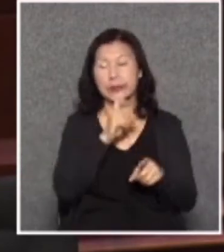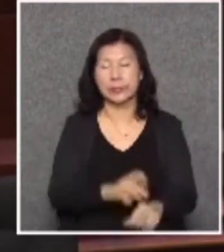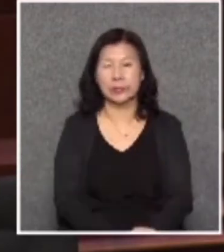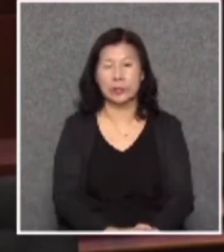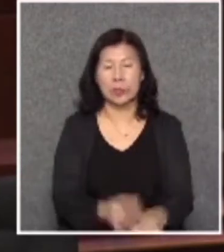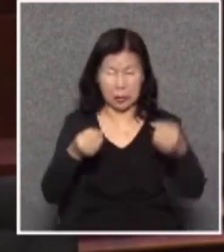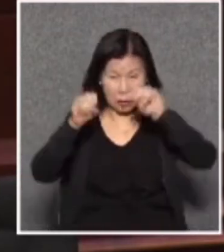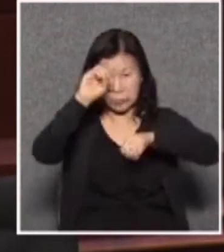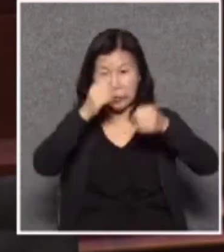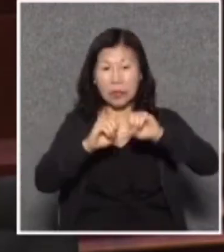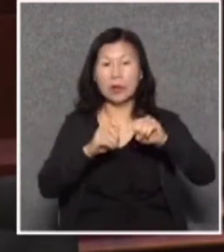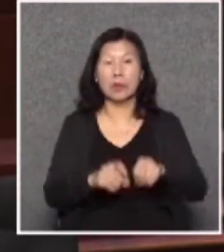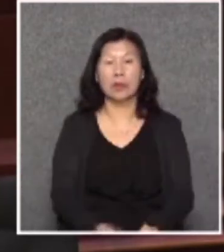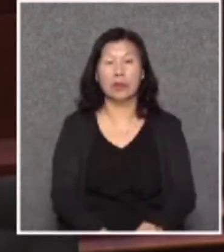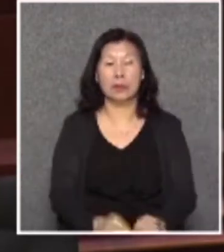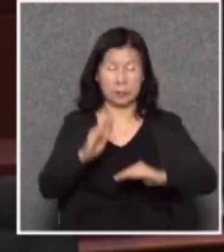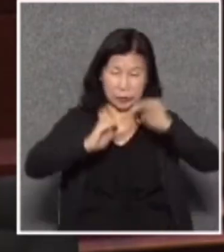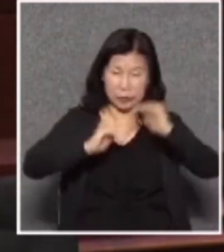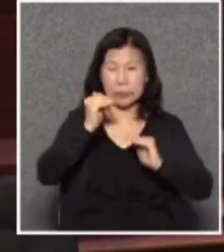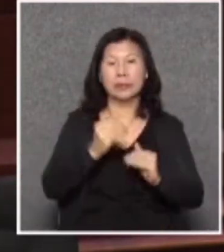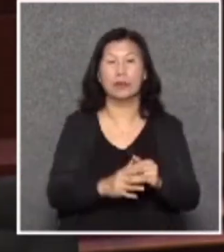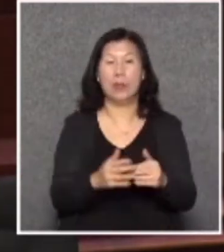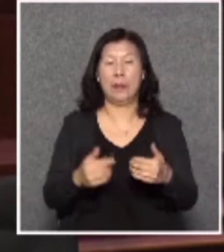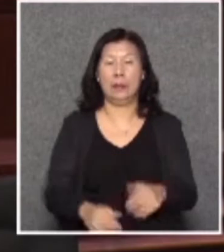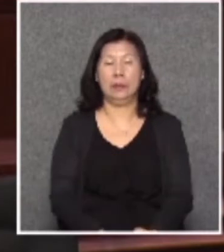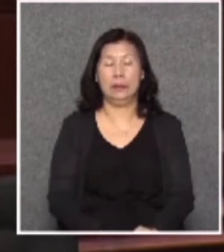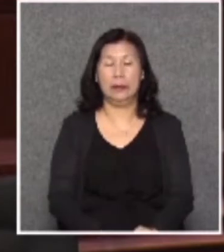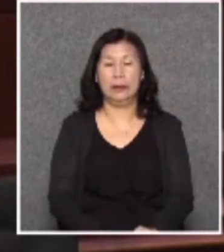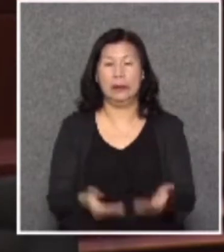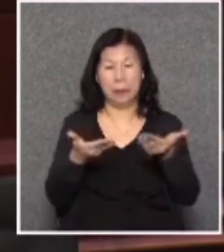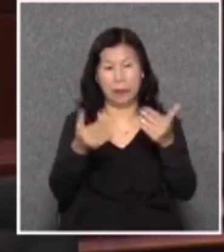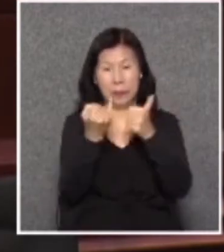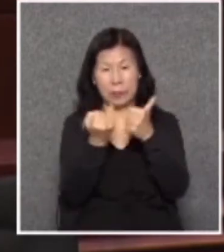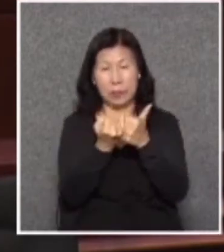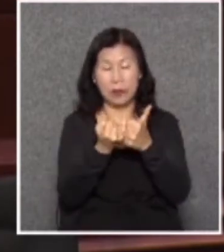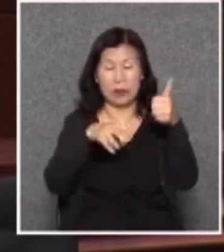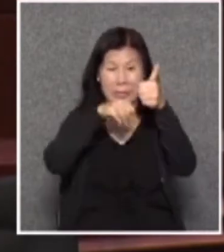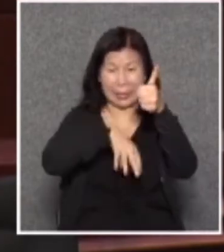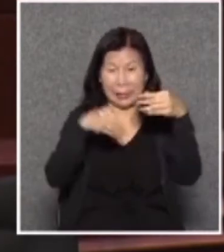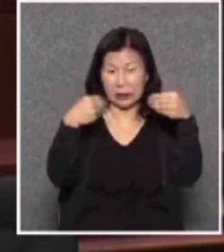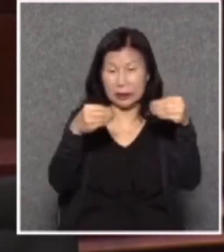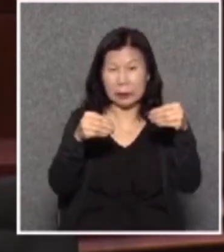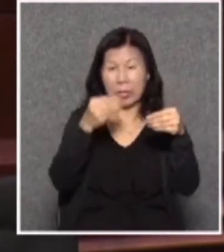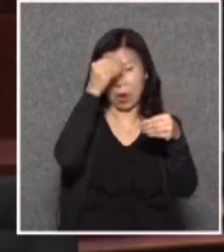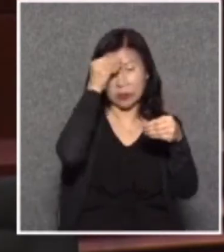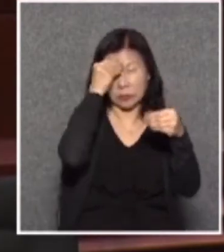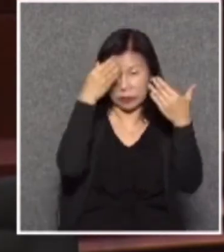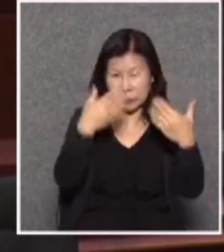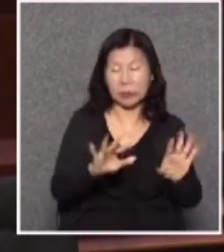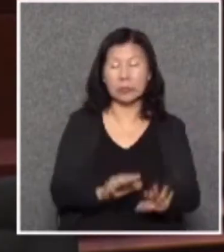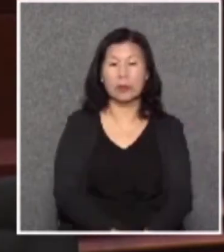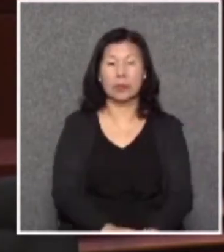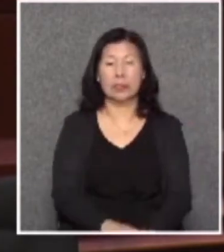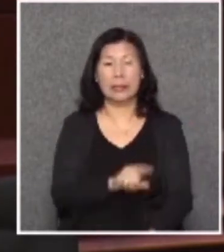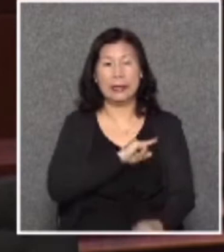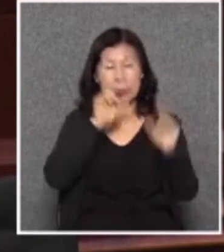學和科技。而另一方面，讓學生在基礎教育的知識基礎上，用議